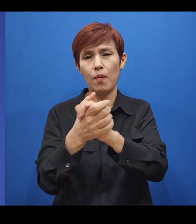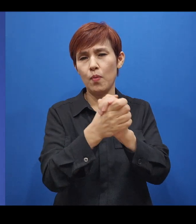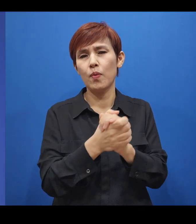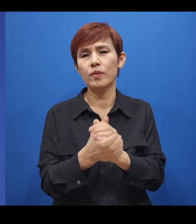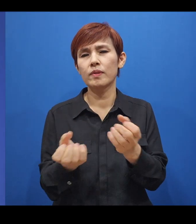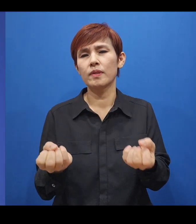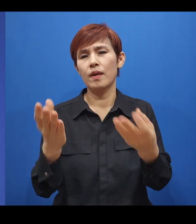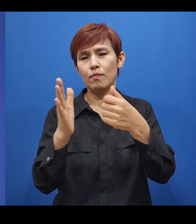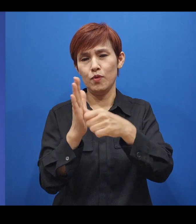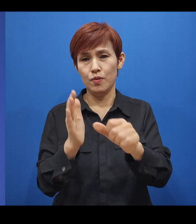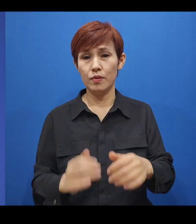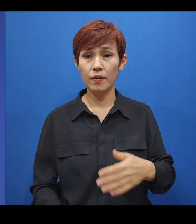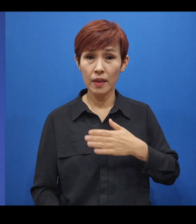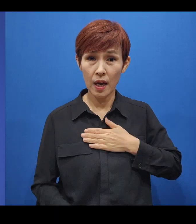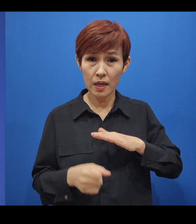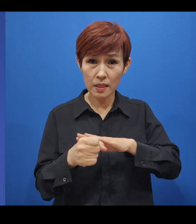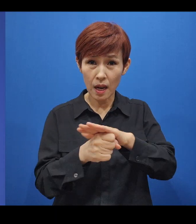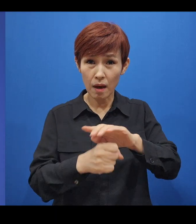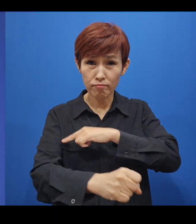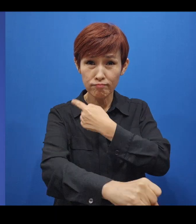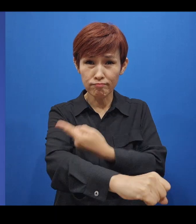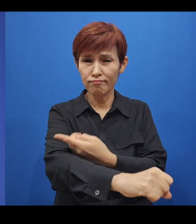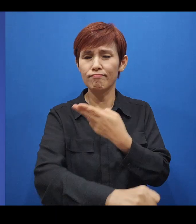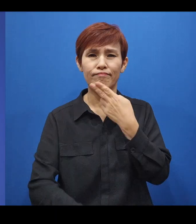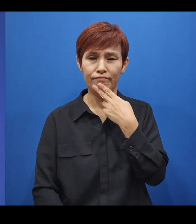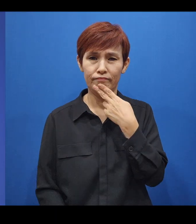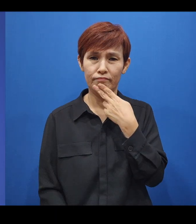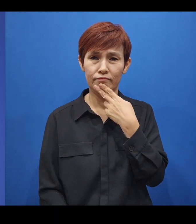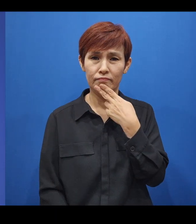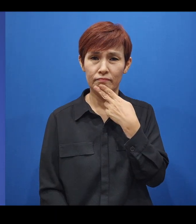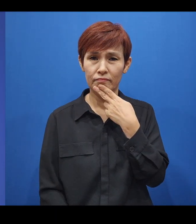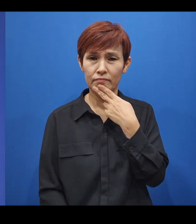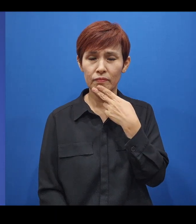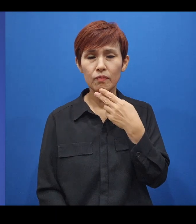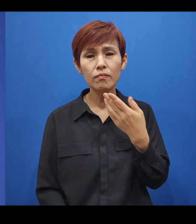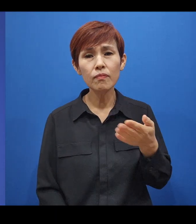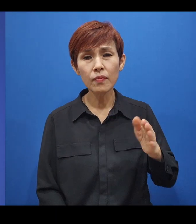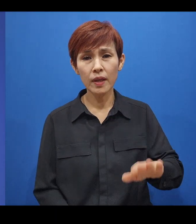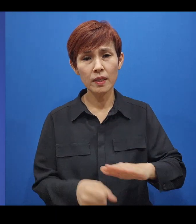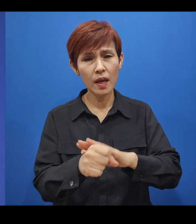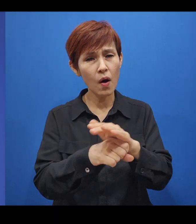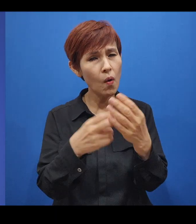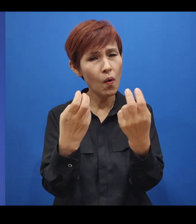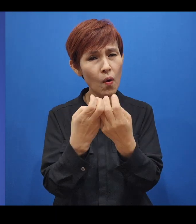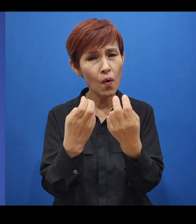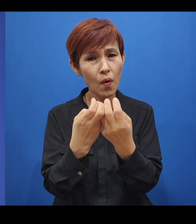나는 사랑할 능력이 없어요. 그런데 어떻게 사랑하게 되죠?